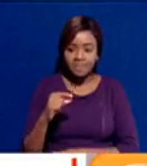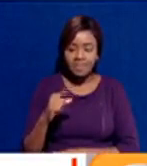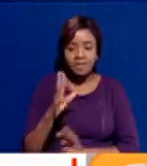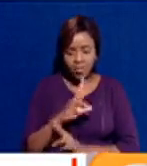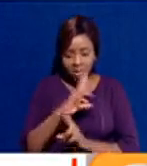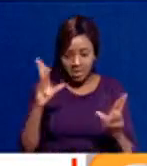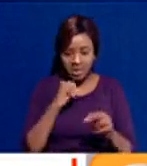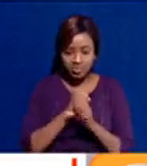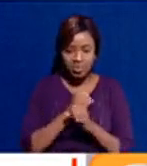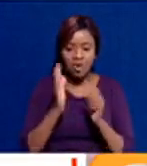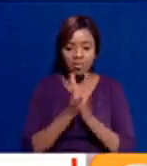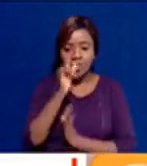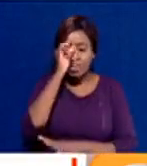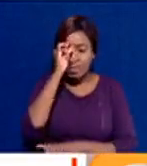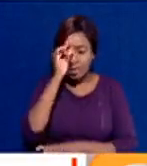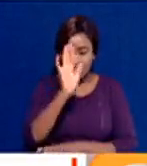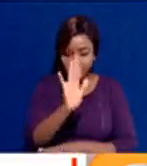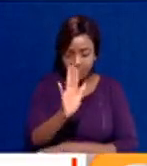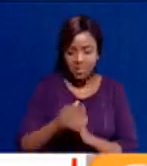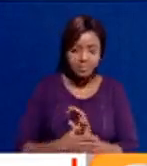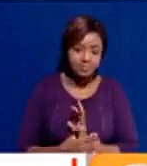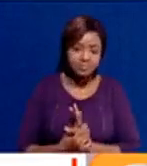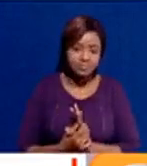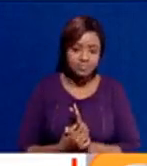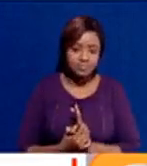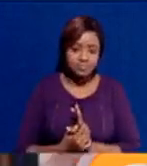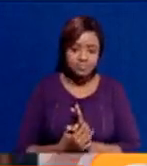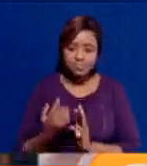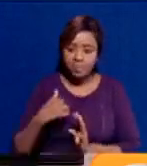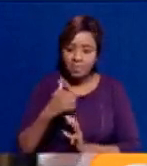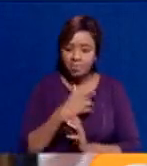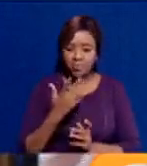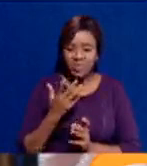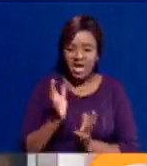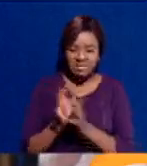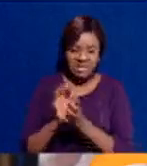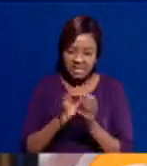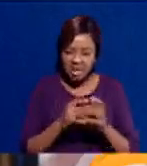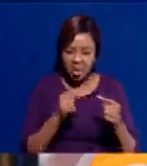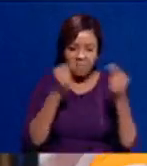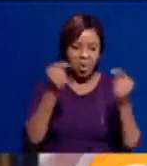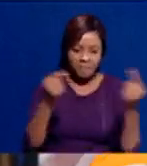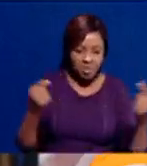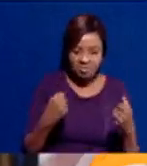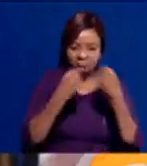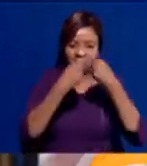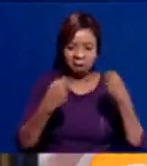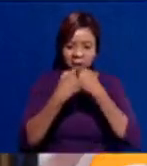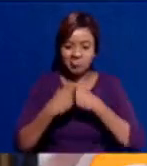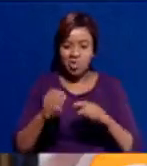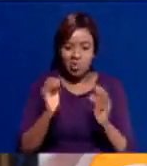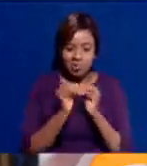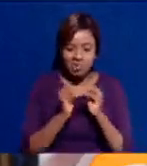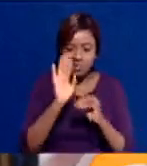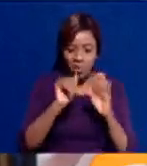tutafanya kazi na serikali yako. Sisi hatutakuwa na maneno ya vita ama press